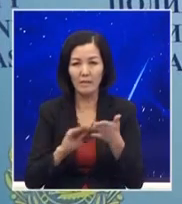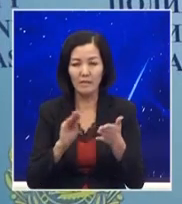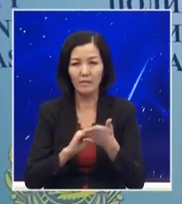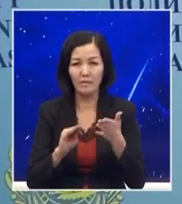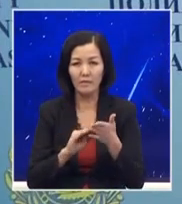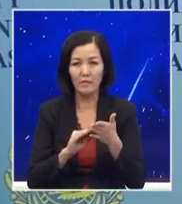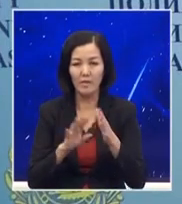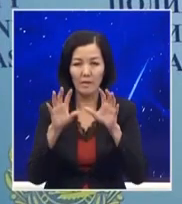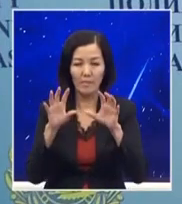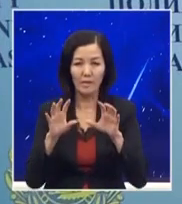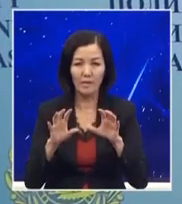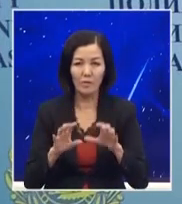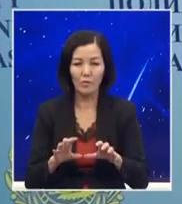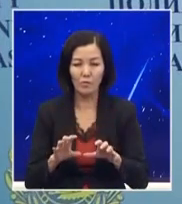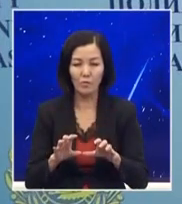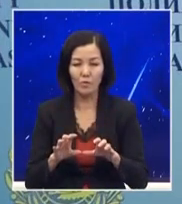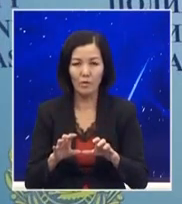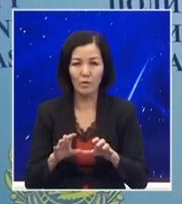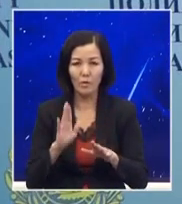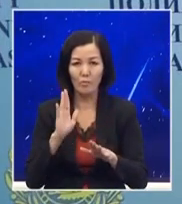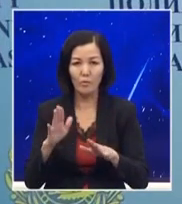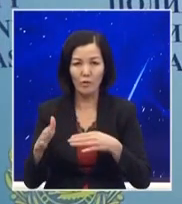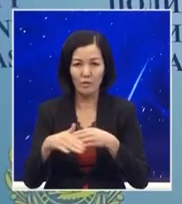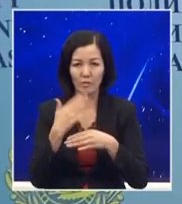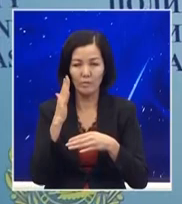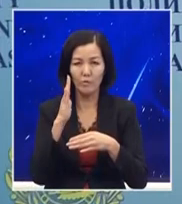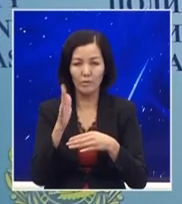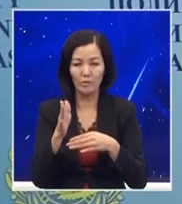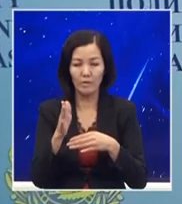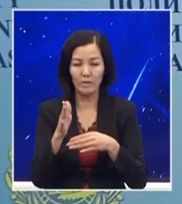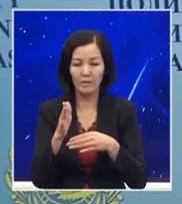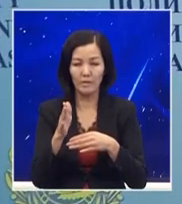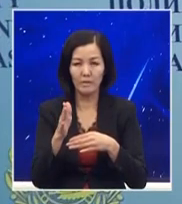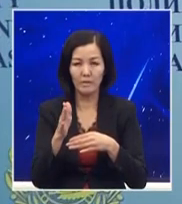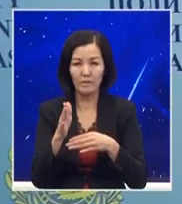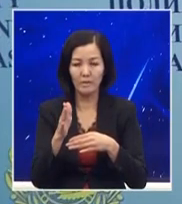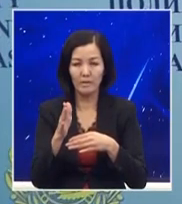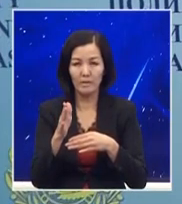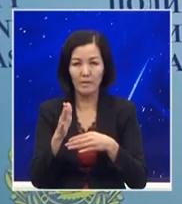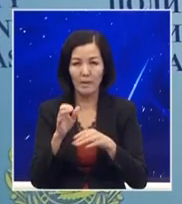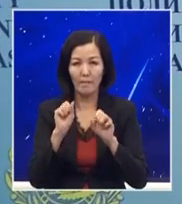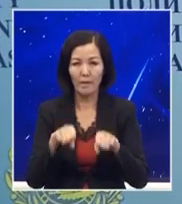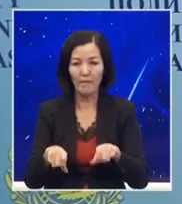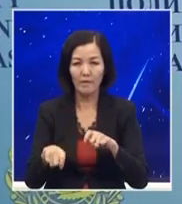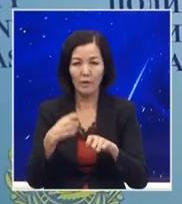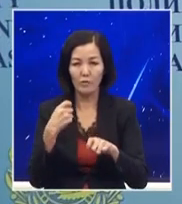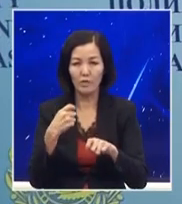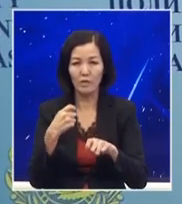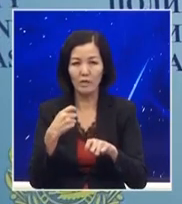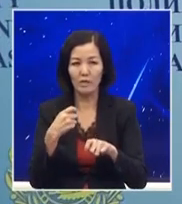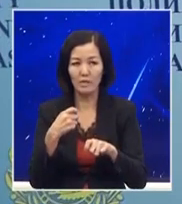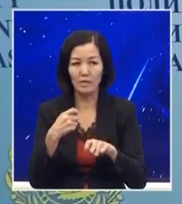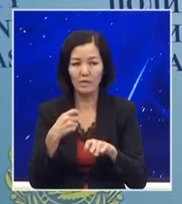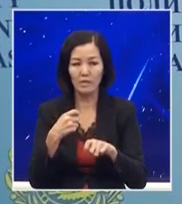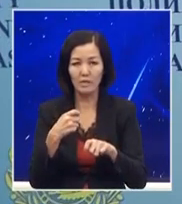основании статьи 612, части 5 Кодекса Республики Казахстан об административных правонарушениях, то есть за передачу